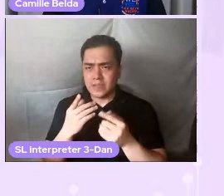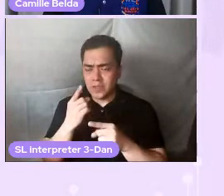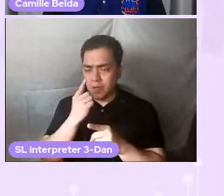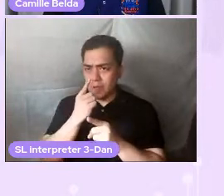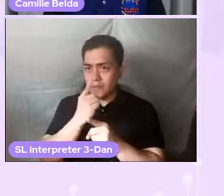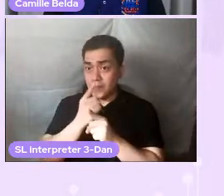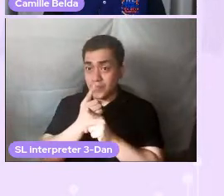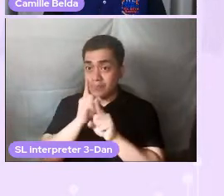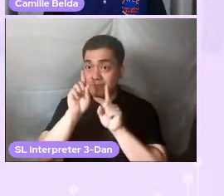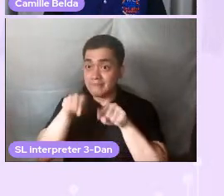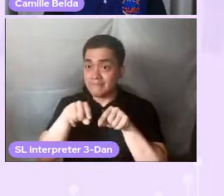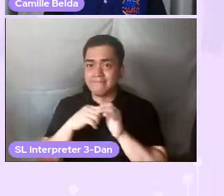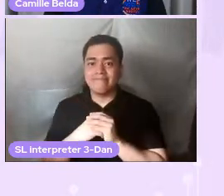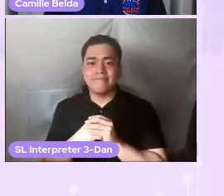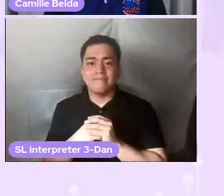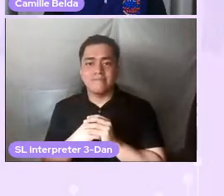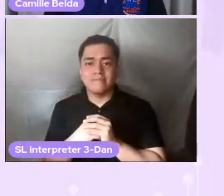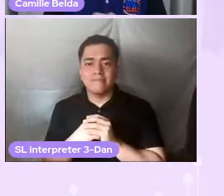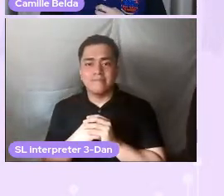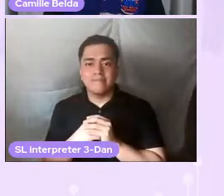ay